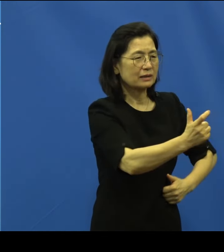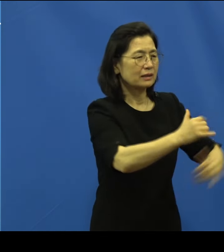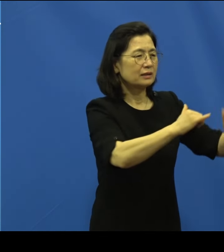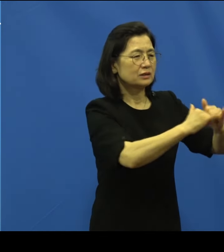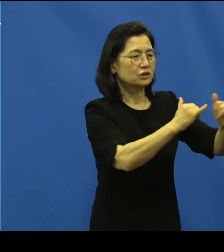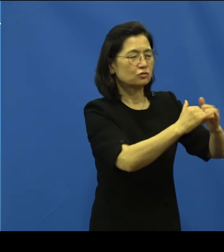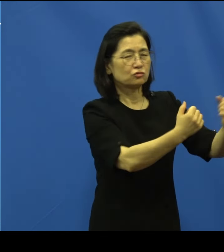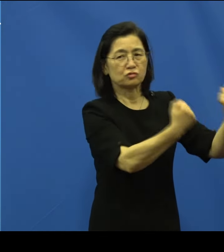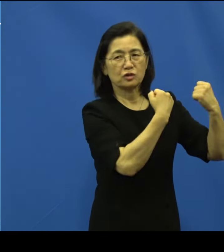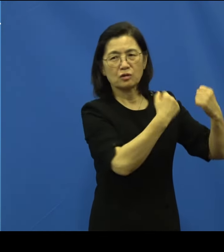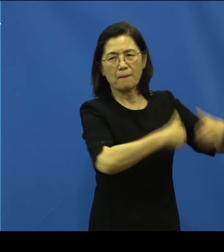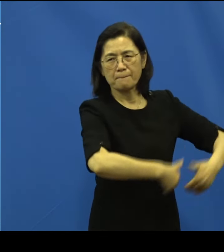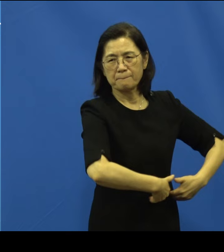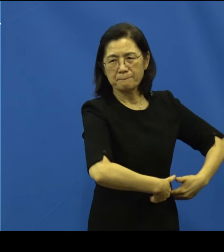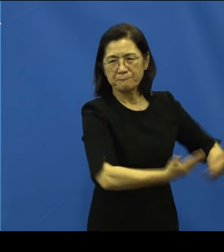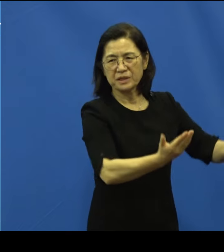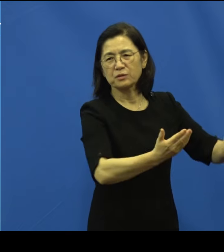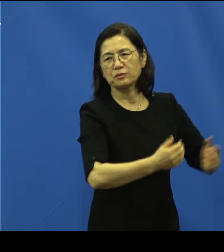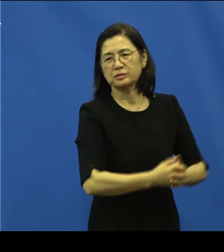있는데.